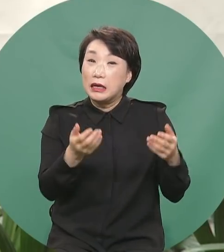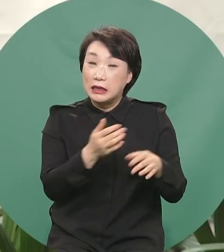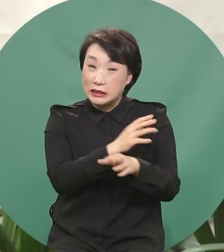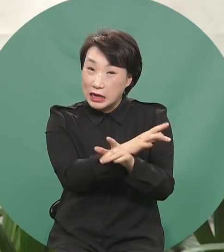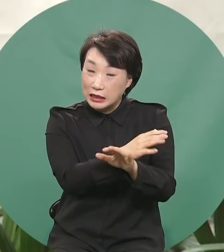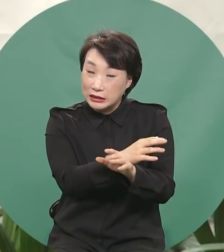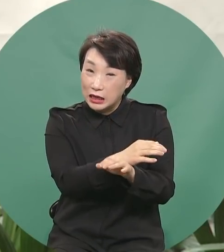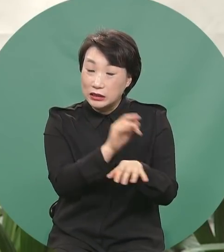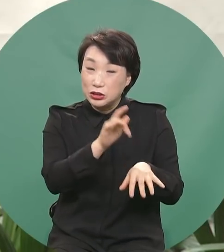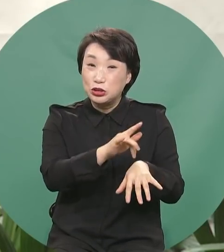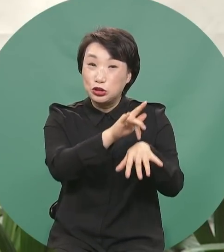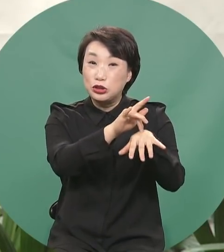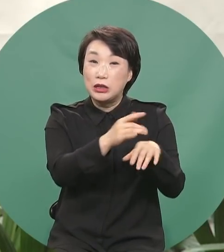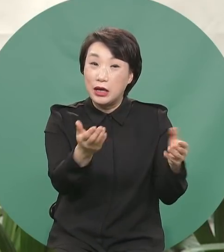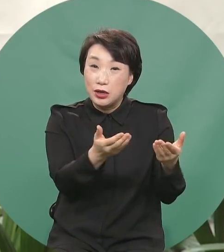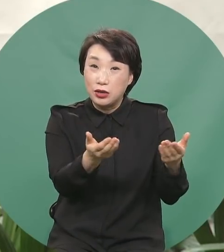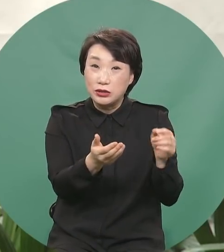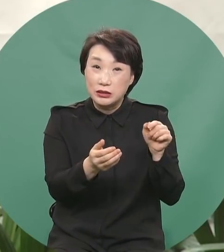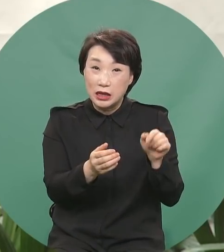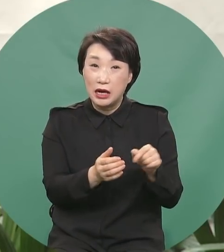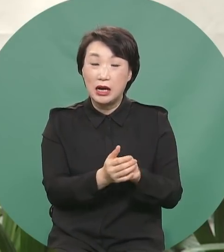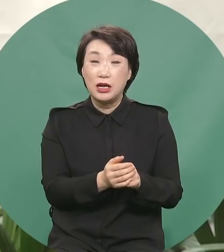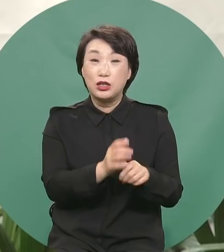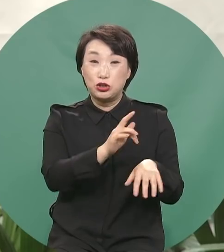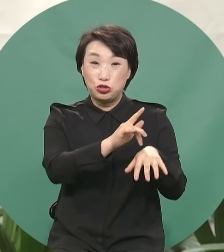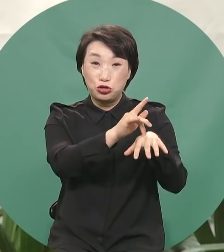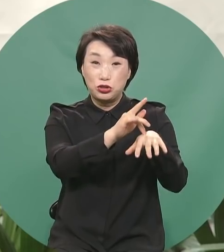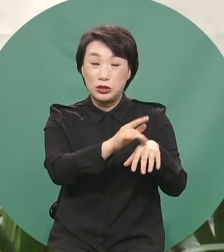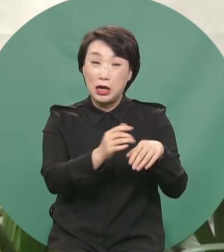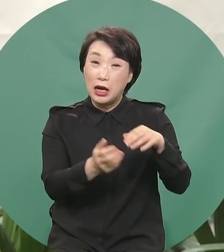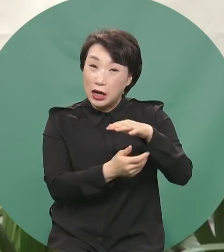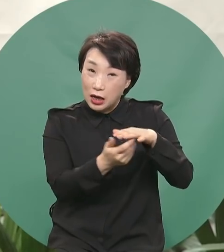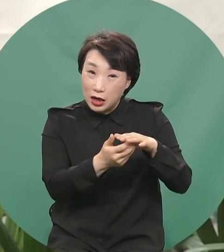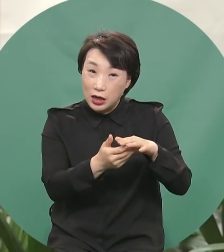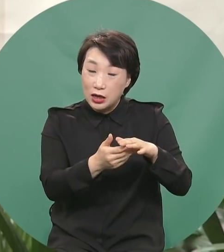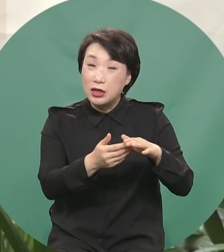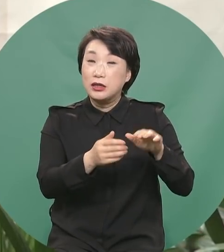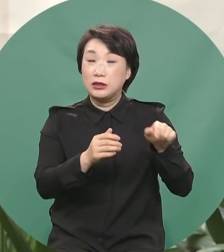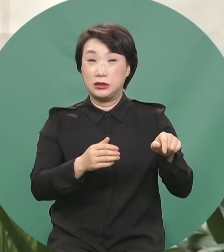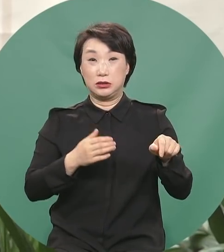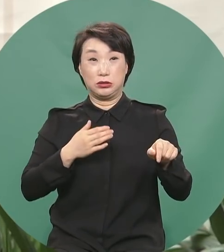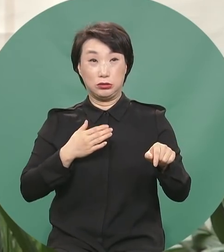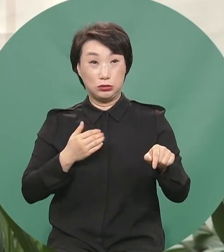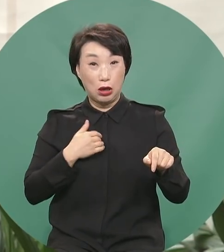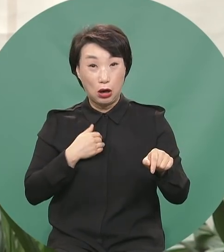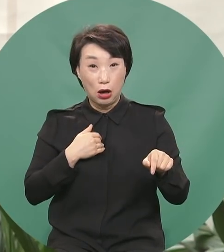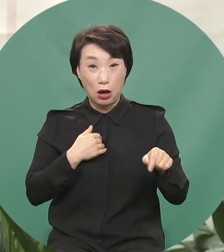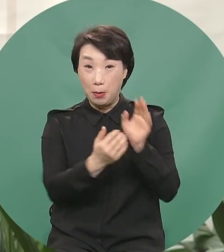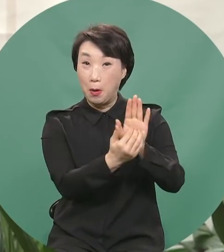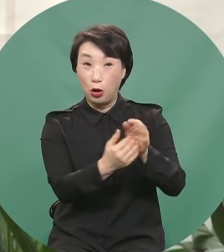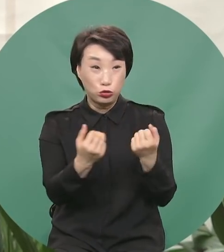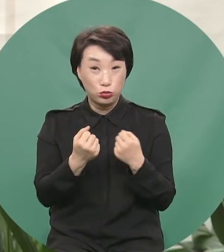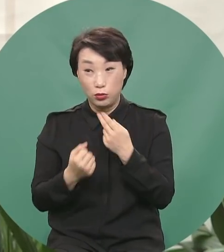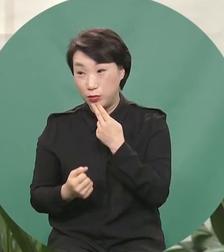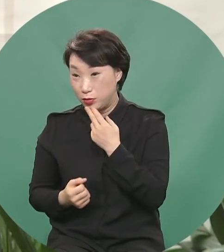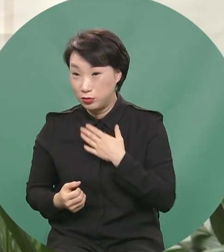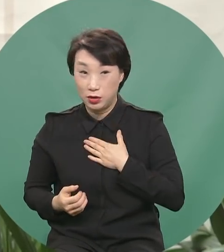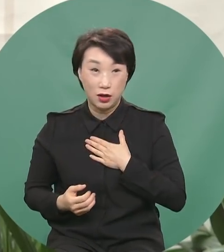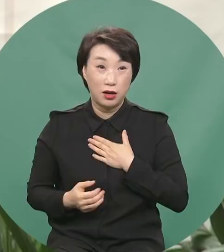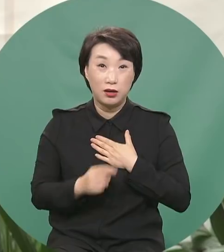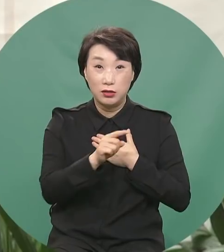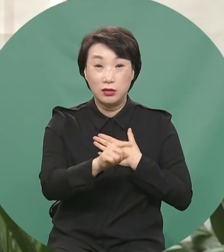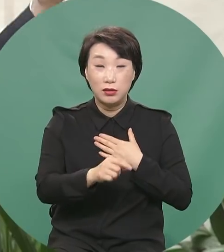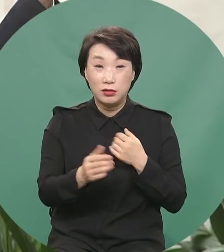장난과 귀신 역사와 귀신의 괴계를 내가 막아낼 힘이 없으니